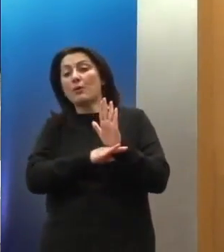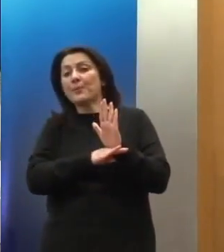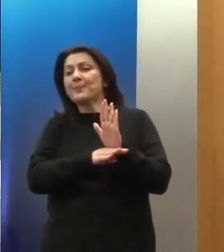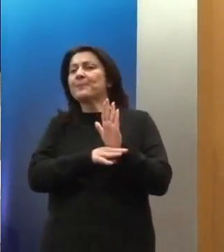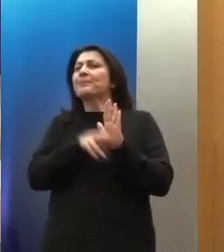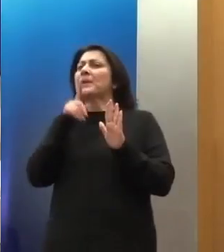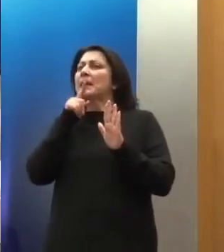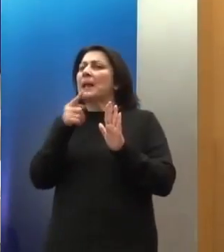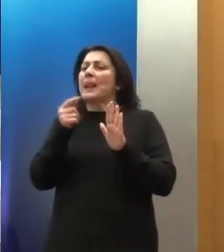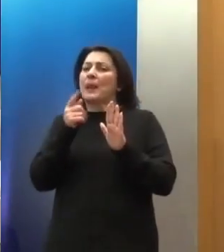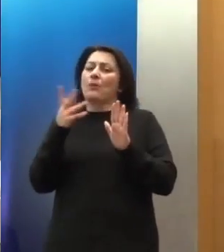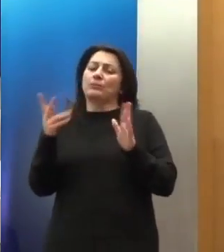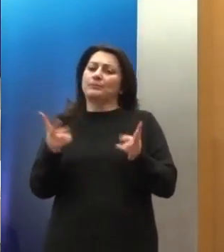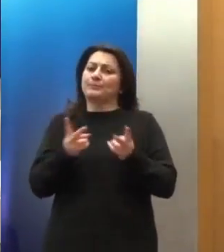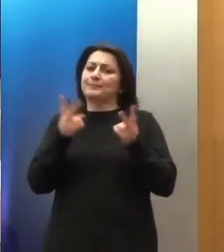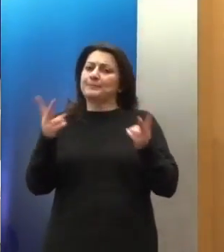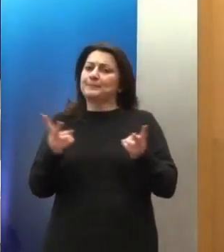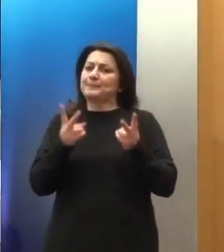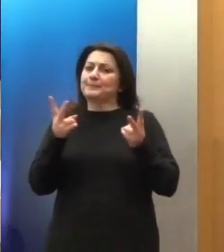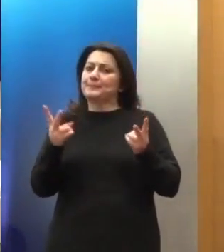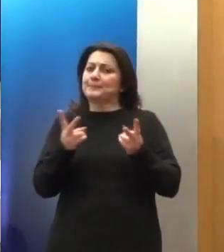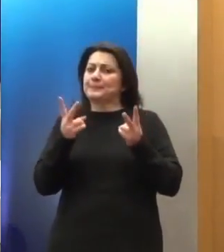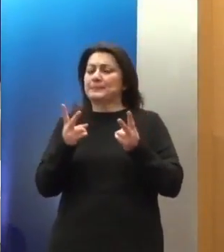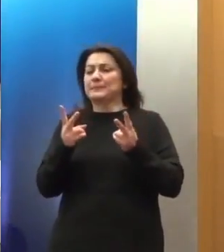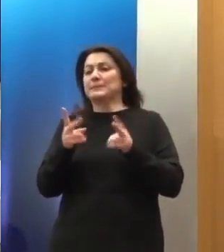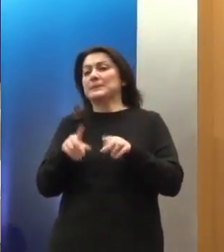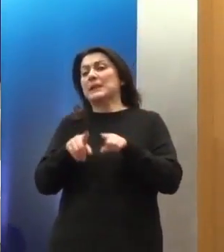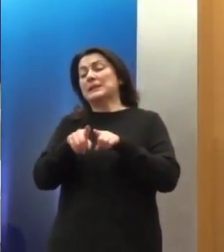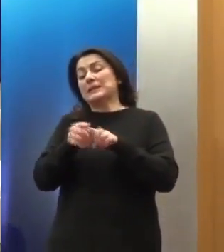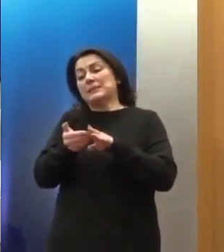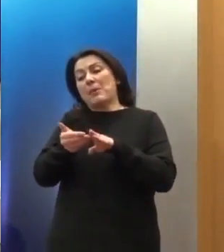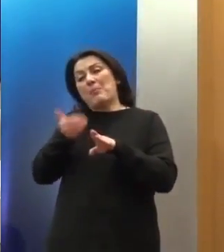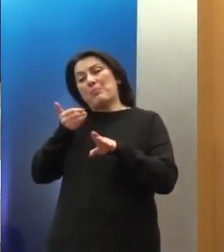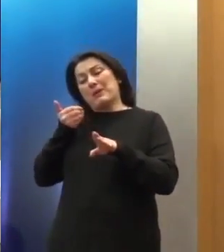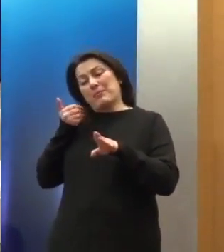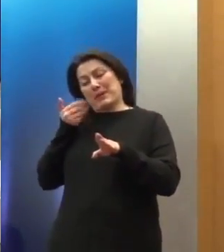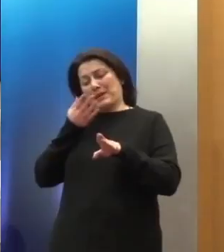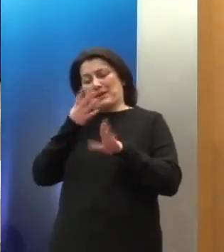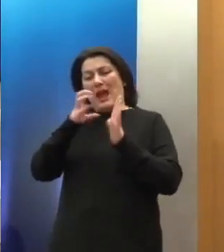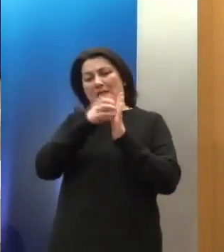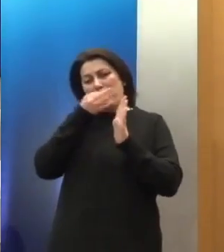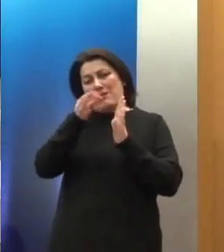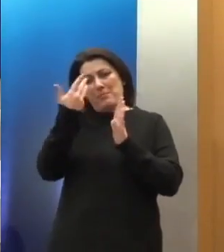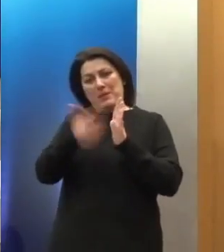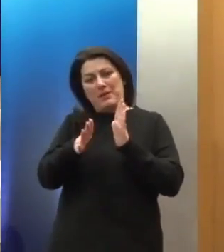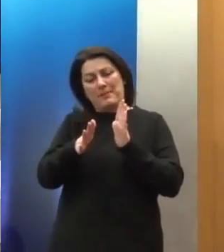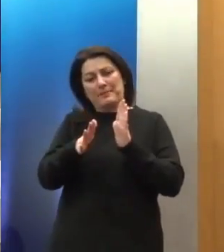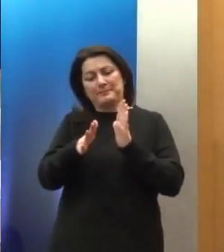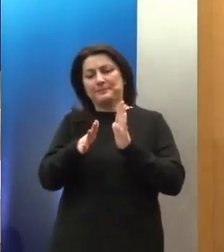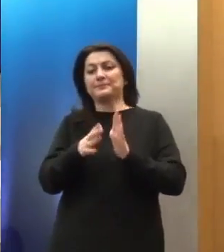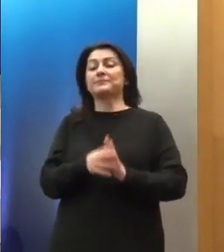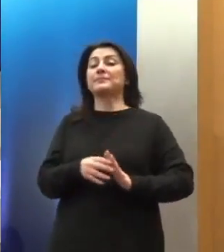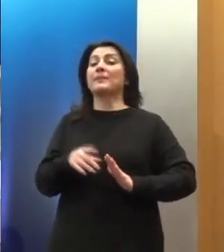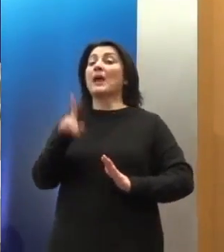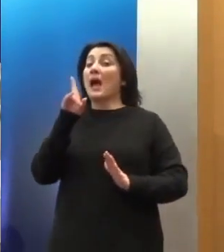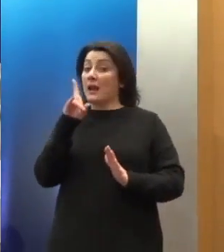κάπως πιο χαλαρός από τα προηγούμενα άρθρα στα οποία αναφέρθηκα,